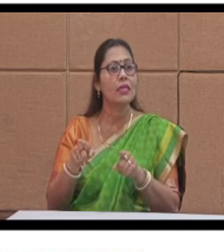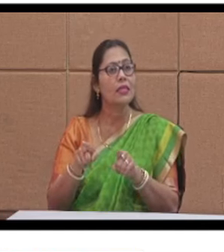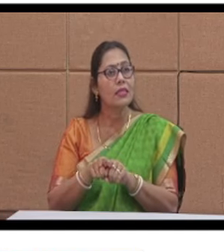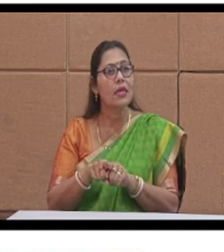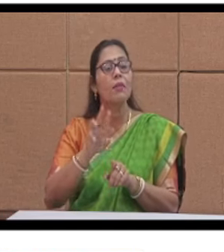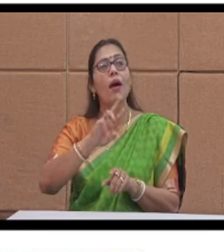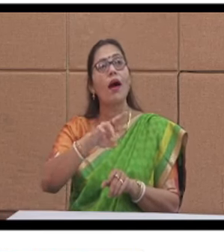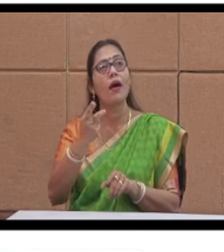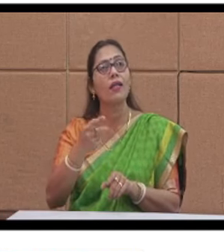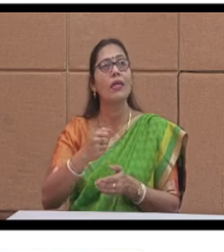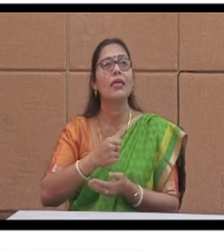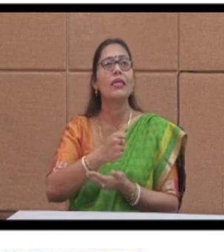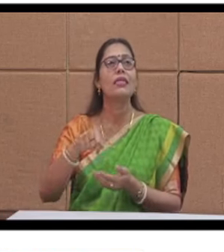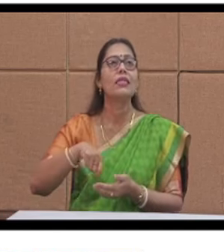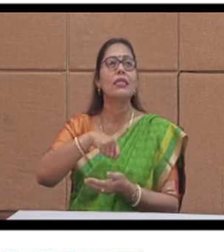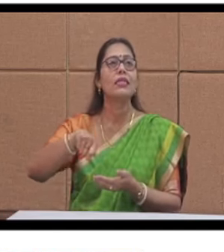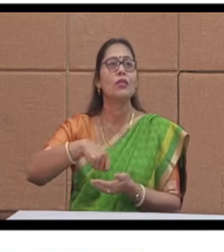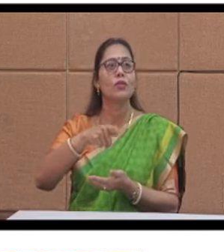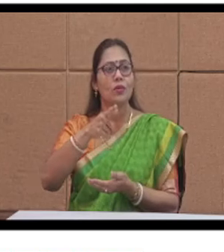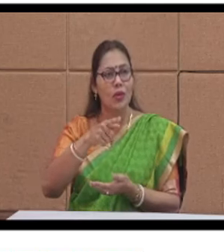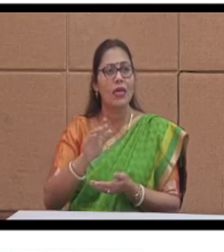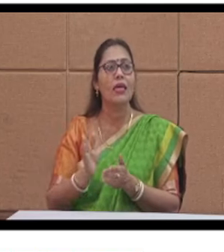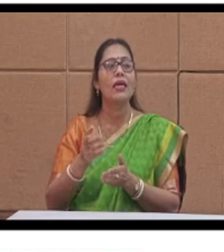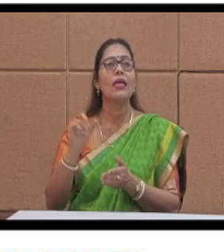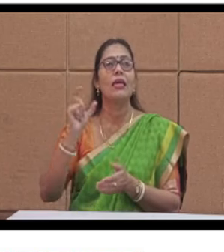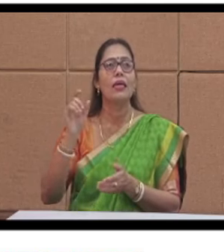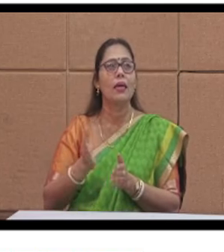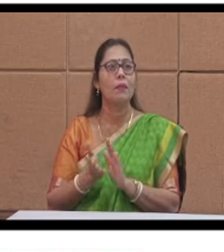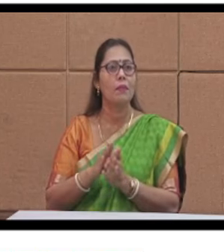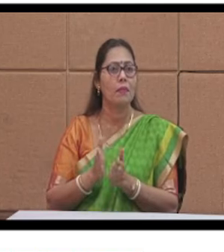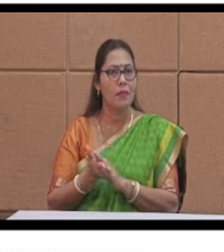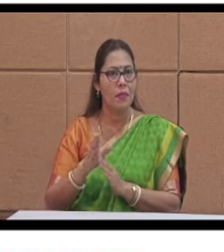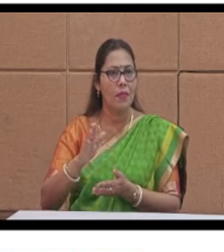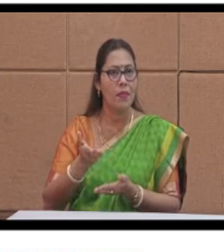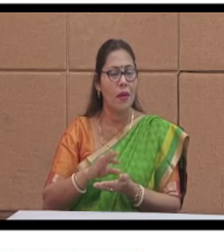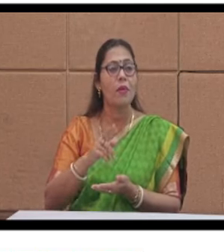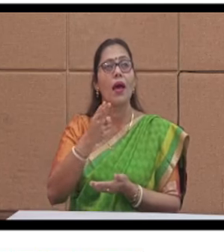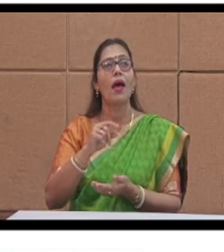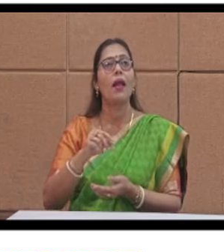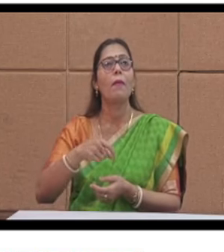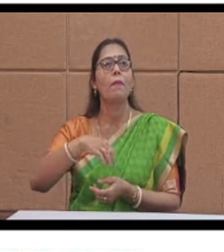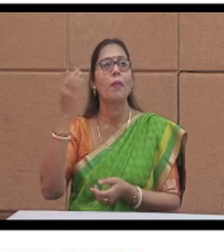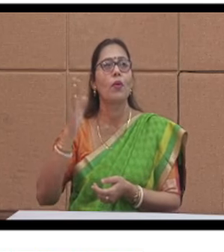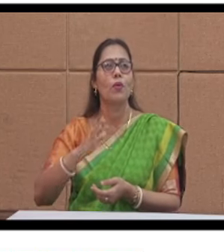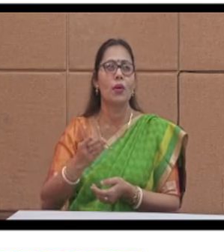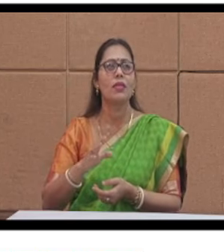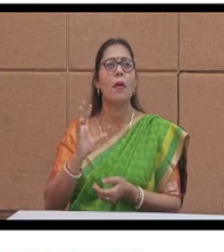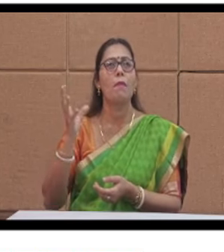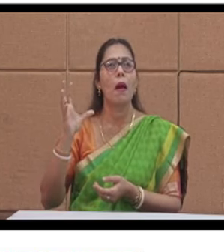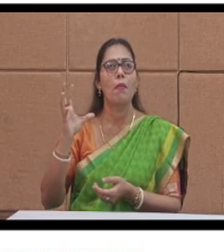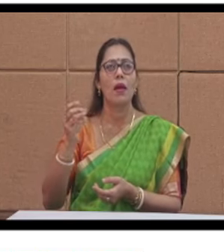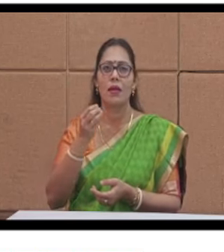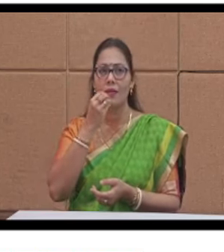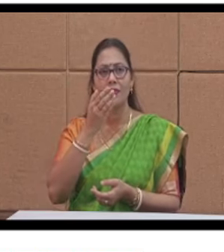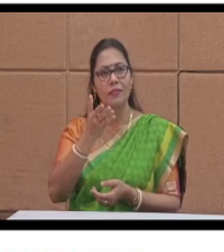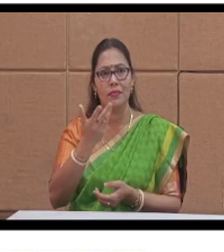তুমি না চাও তুমি খিচুড়ি একটি ডিম ভাজা বেগুন ভাজা আর সঙ্গে পাপড় ভাজা খেতে পারো